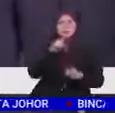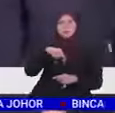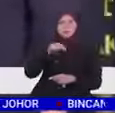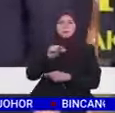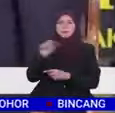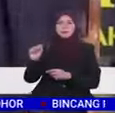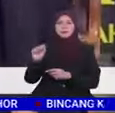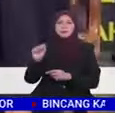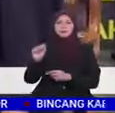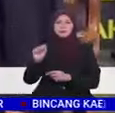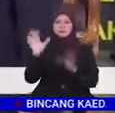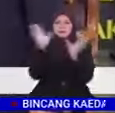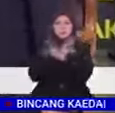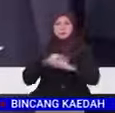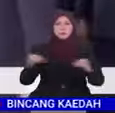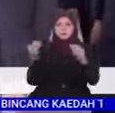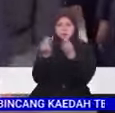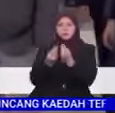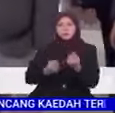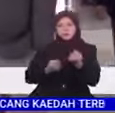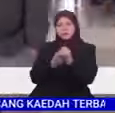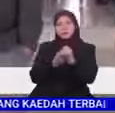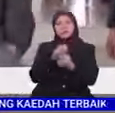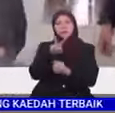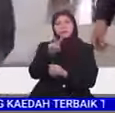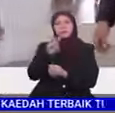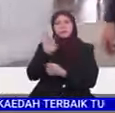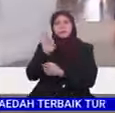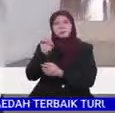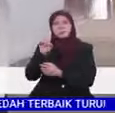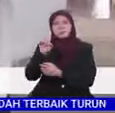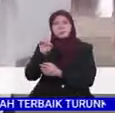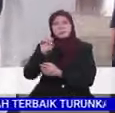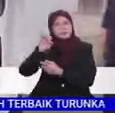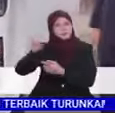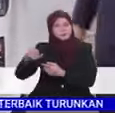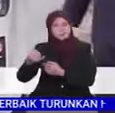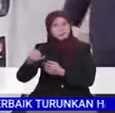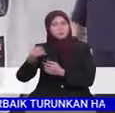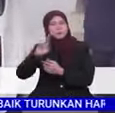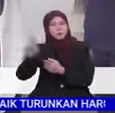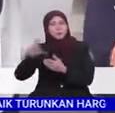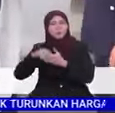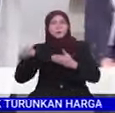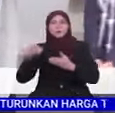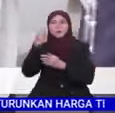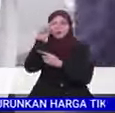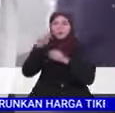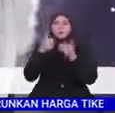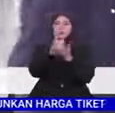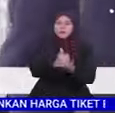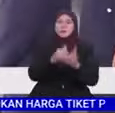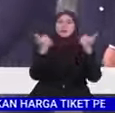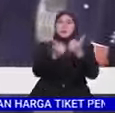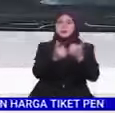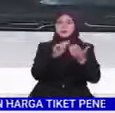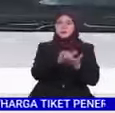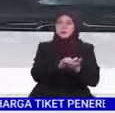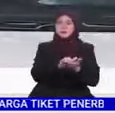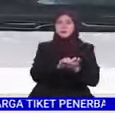bridges Rawa sumbangan bernilai 279000 400.000 itu bagi membantu agency terbabit dalam